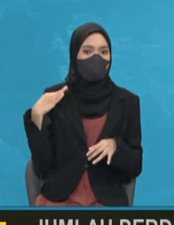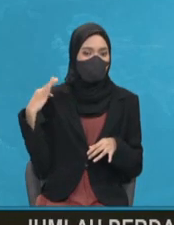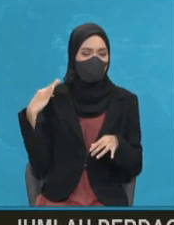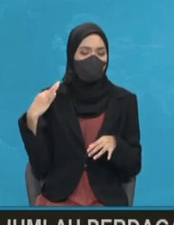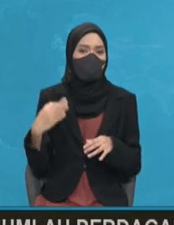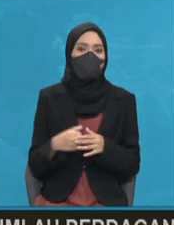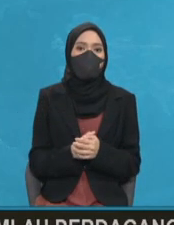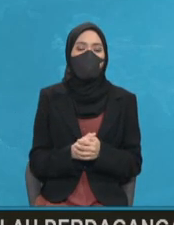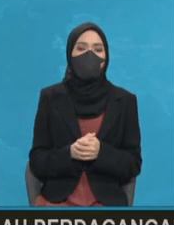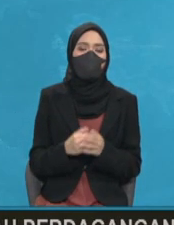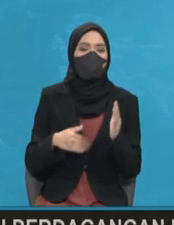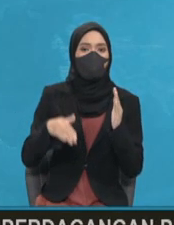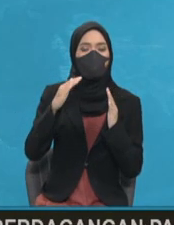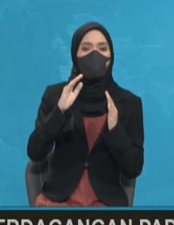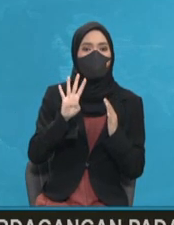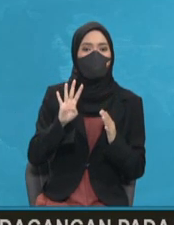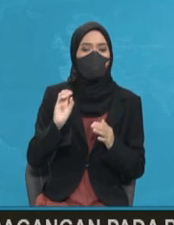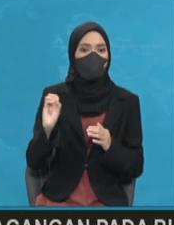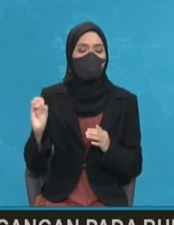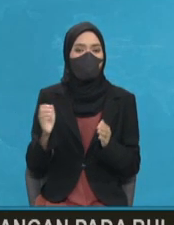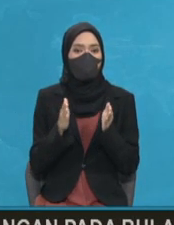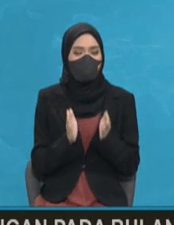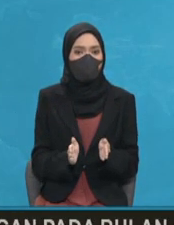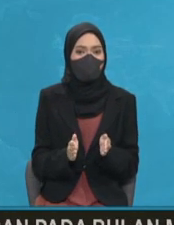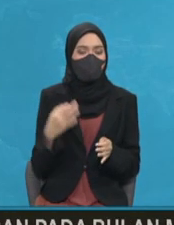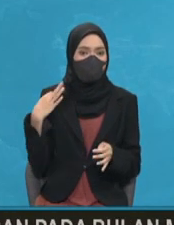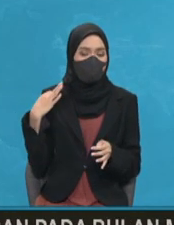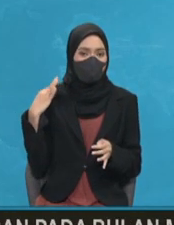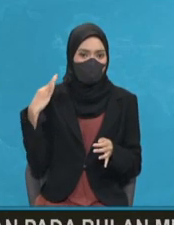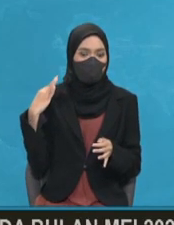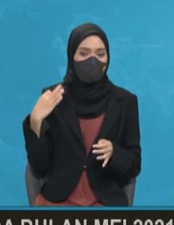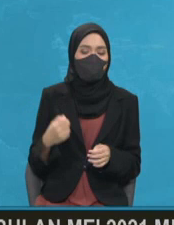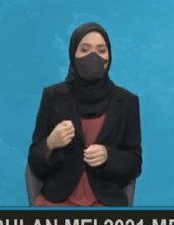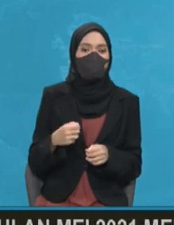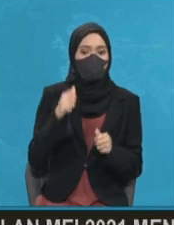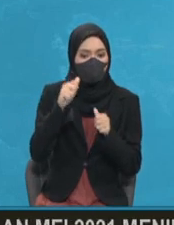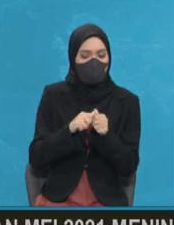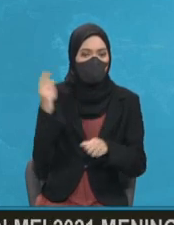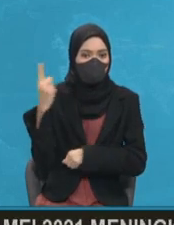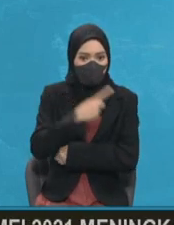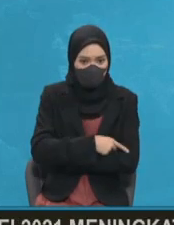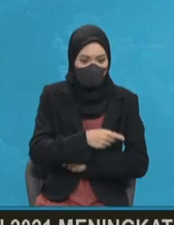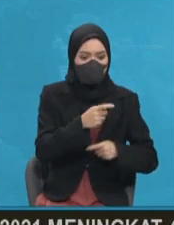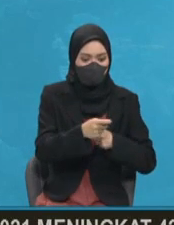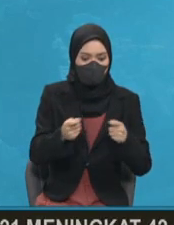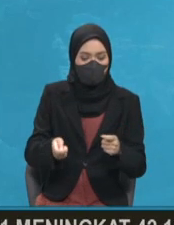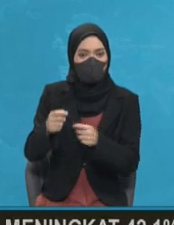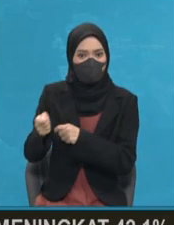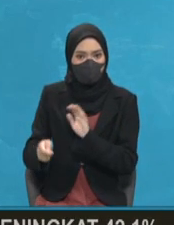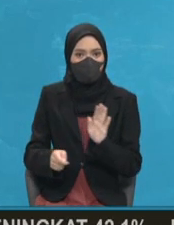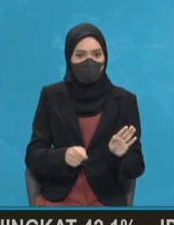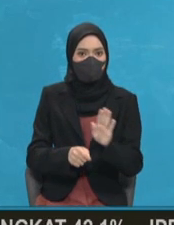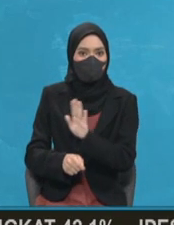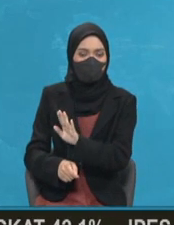lebih 40 seorang sukarelawan telah diatur kan bertugas setiap hari ke lokasi-lokasi yang ditetapkan mereka yang